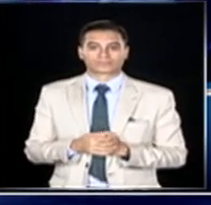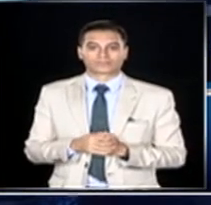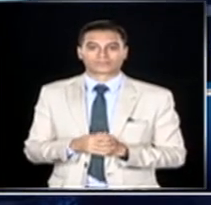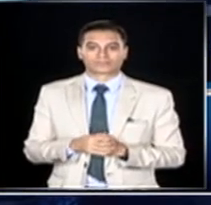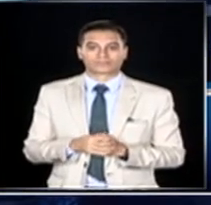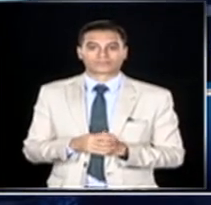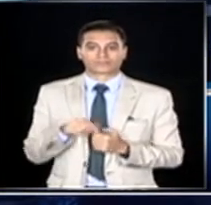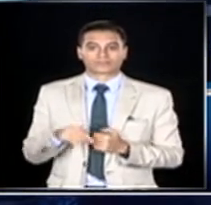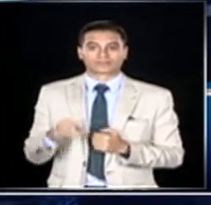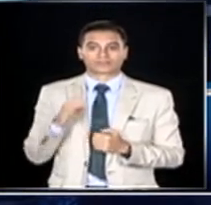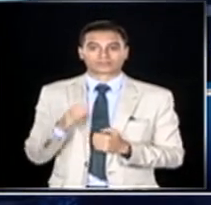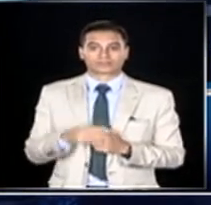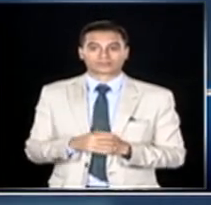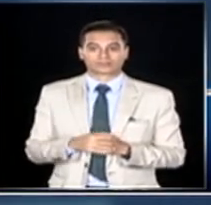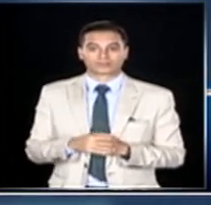في إجابة؟